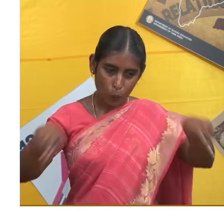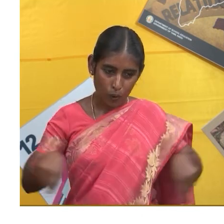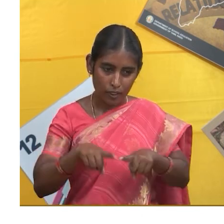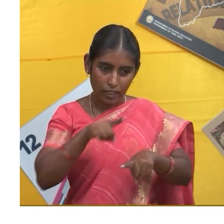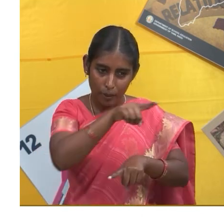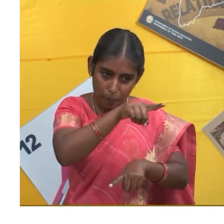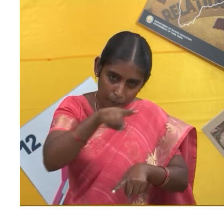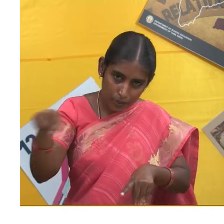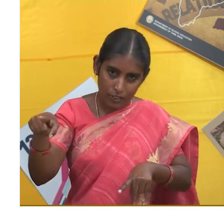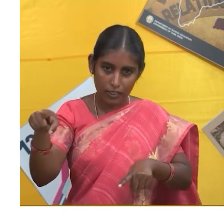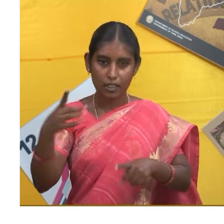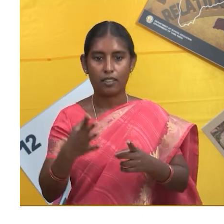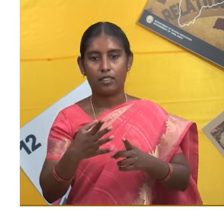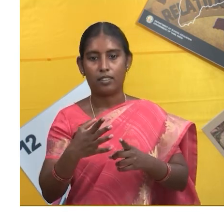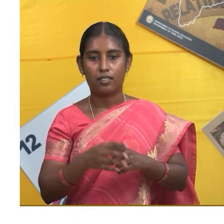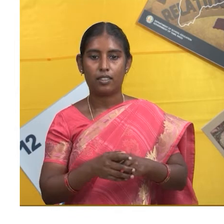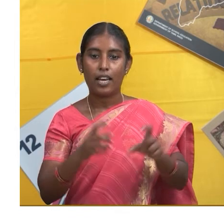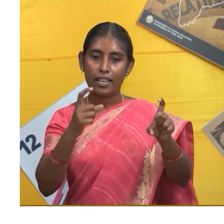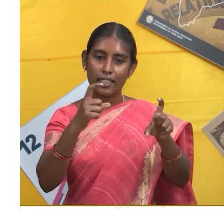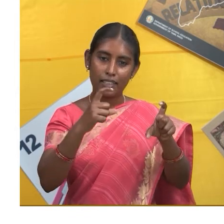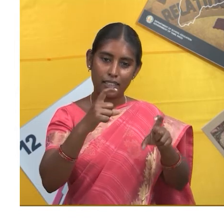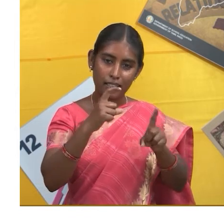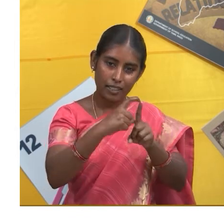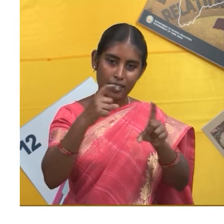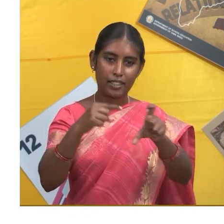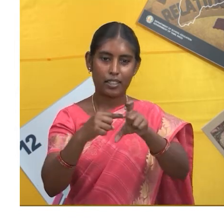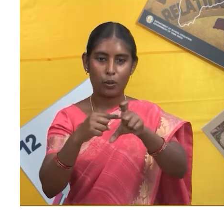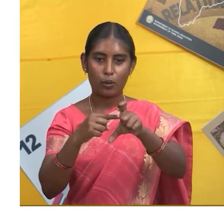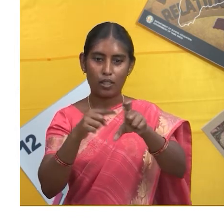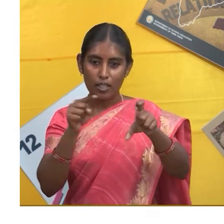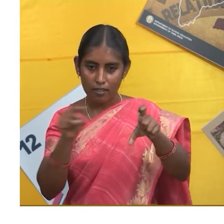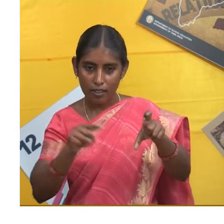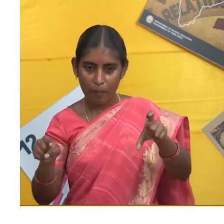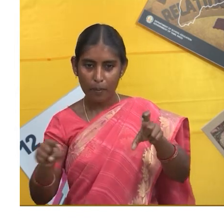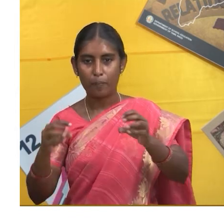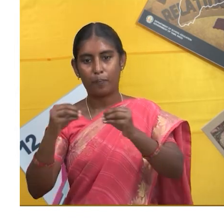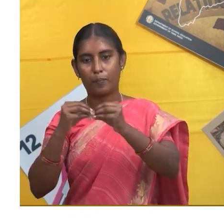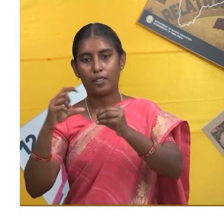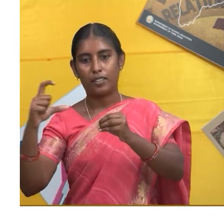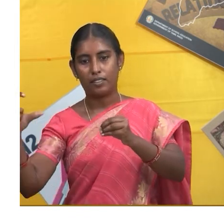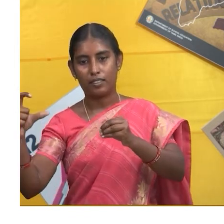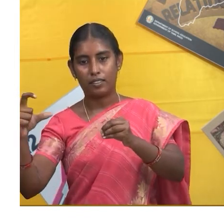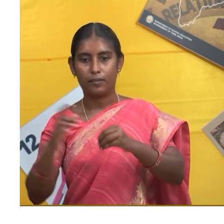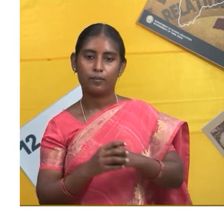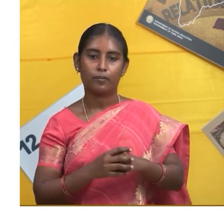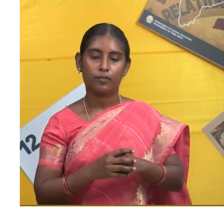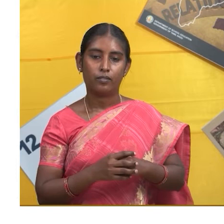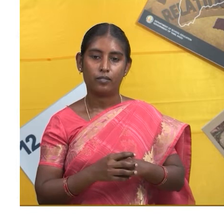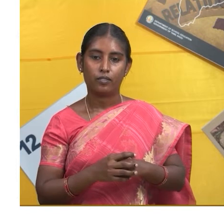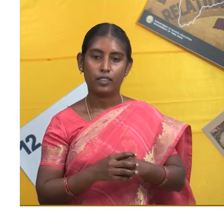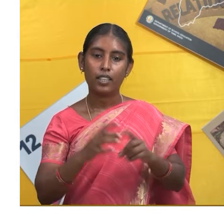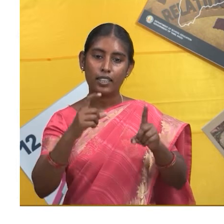inflictfs simplify dau shocking லotechnology குறுக்கு inflictfs simplify வெட்டி, அதனால, D